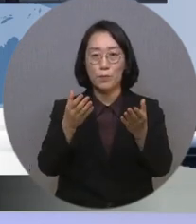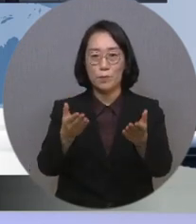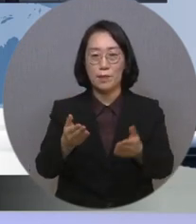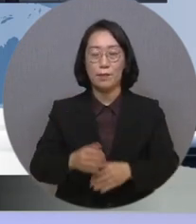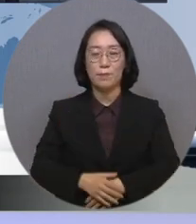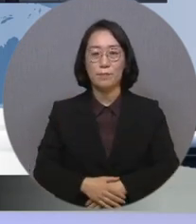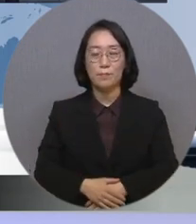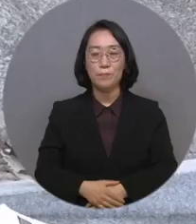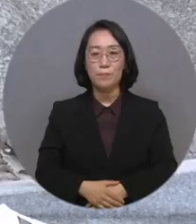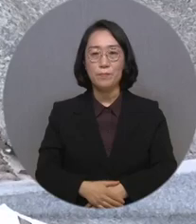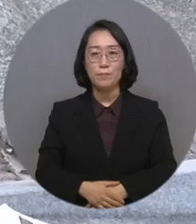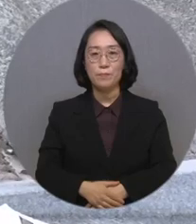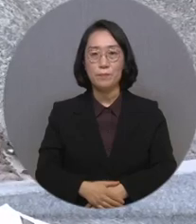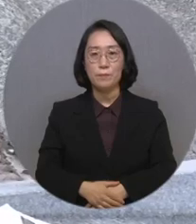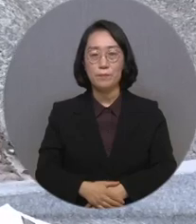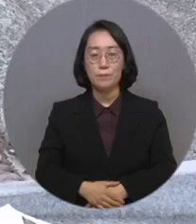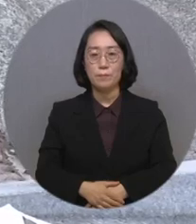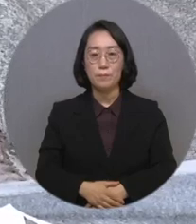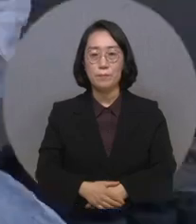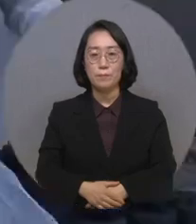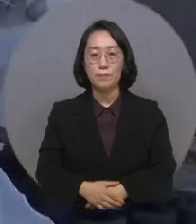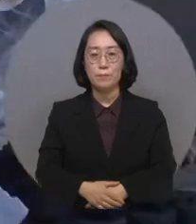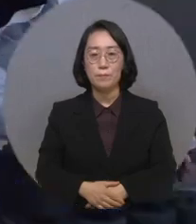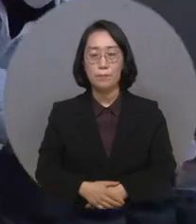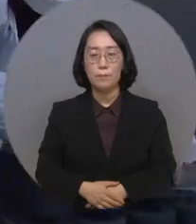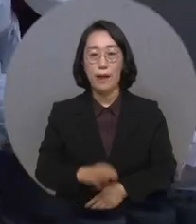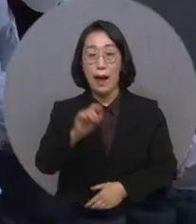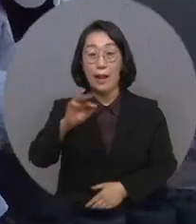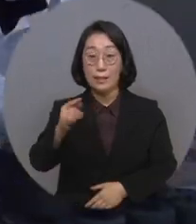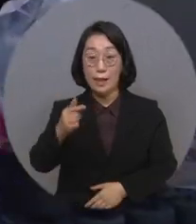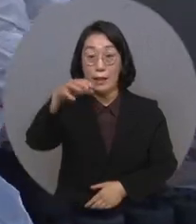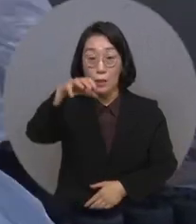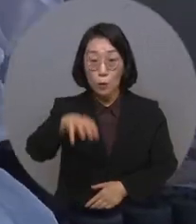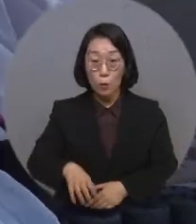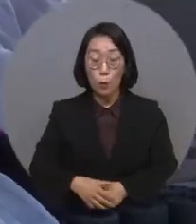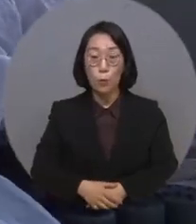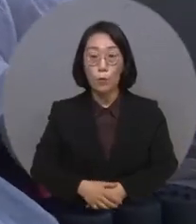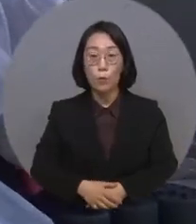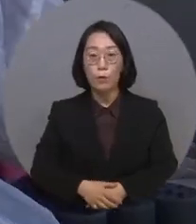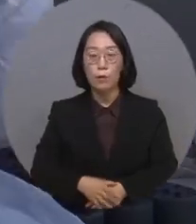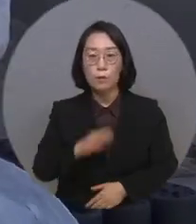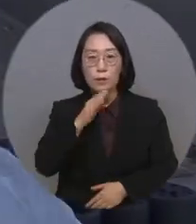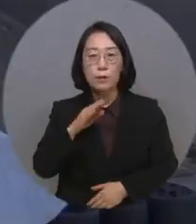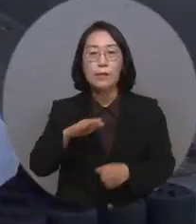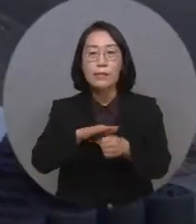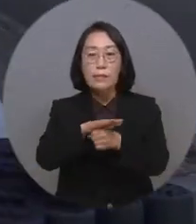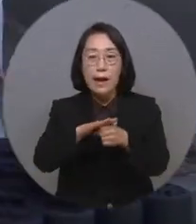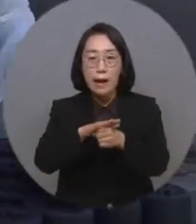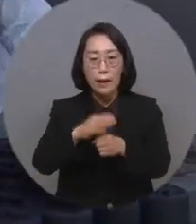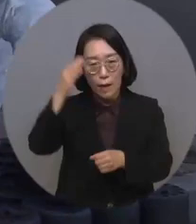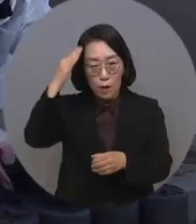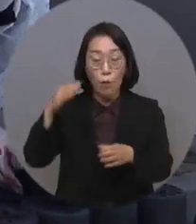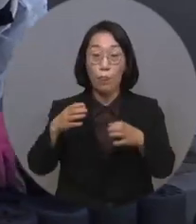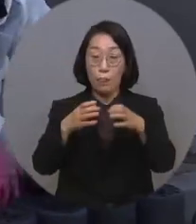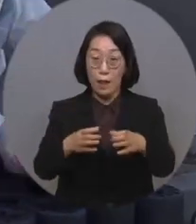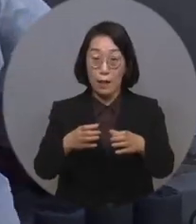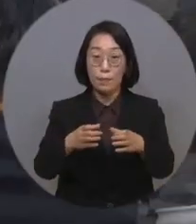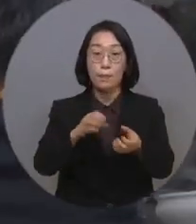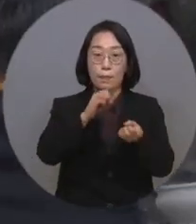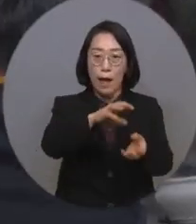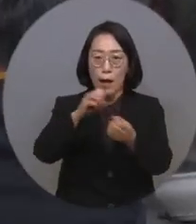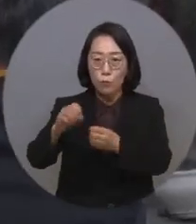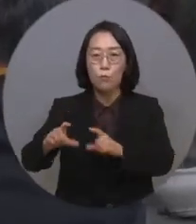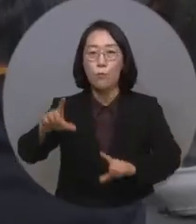기자입니다 지난 25일 아산시 번영로 51번지에서 사랑의 연탄나눔 행사를 진행했습니다